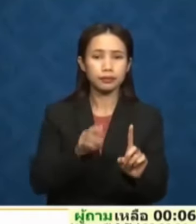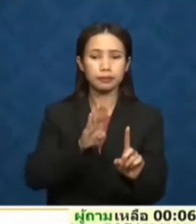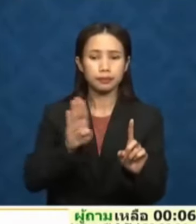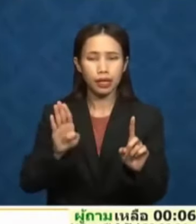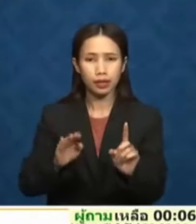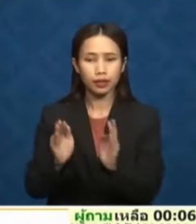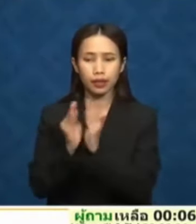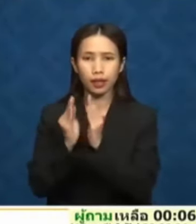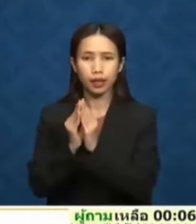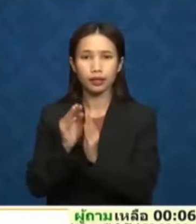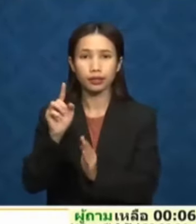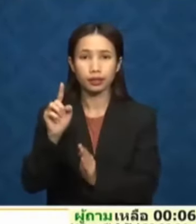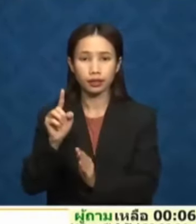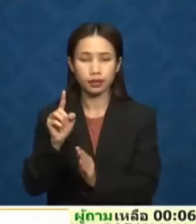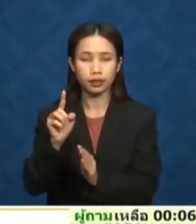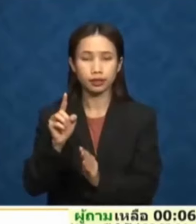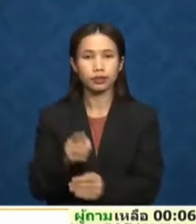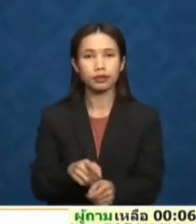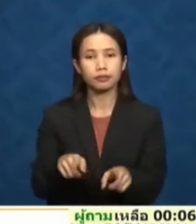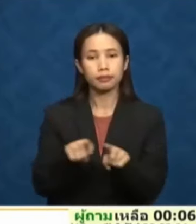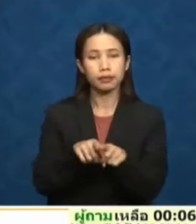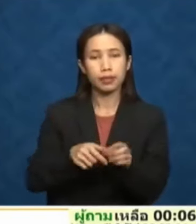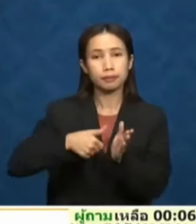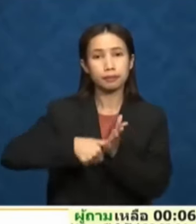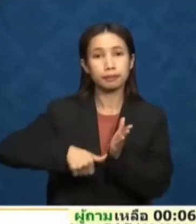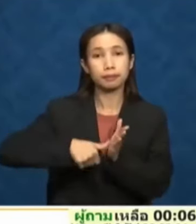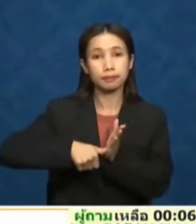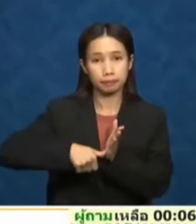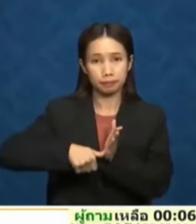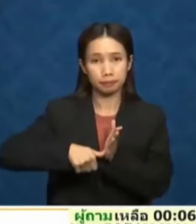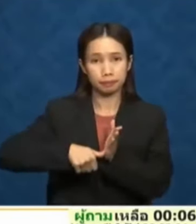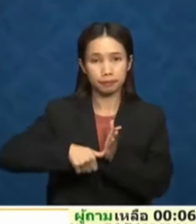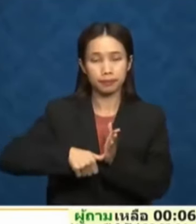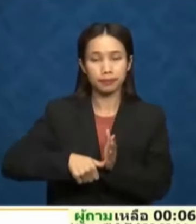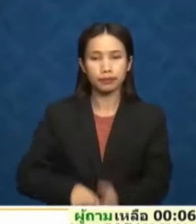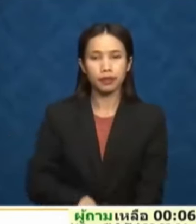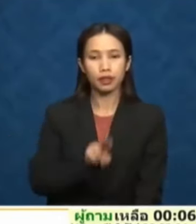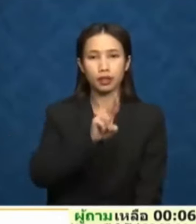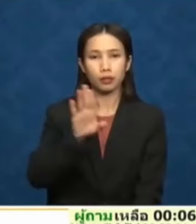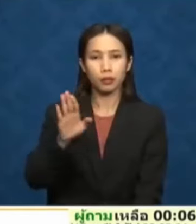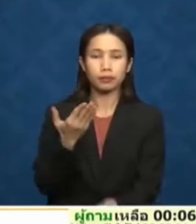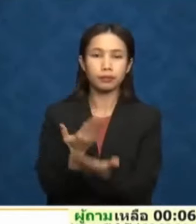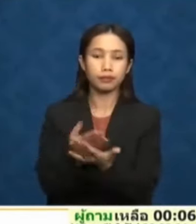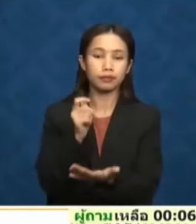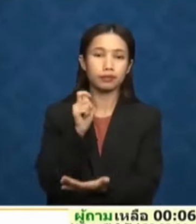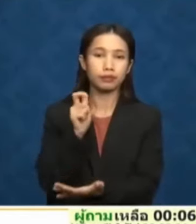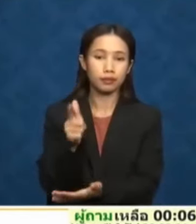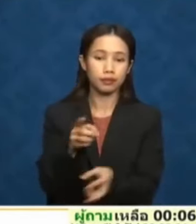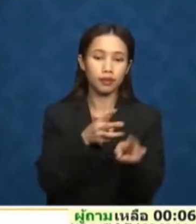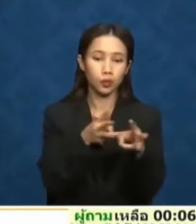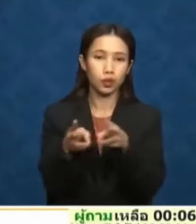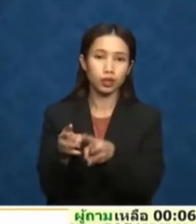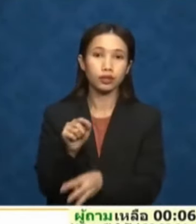ที่ท่านบอกว่าเสมือนเป็นหนี้เนี่ยนะครับระบบการจ่ายแบบ